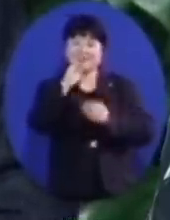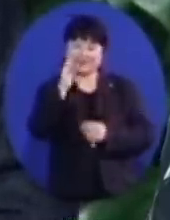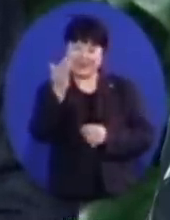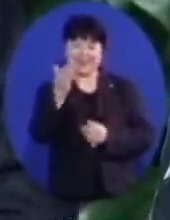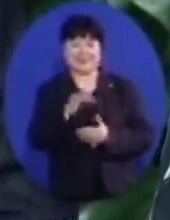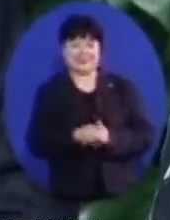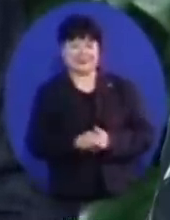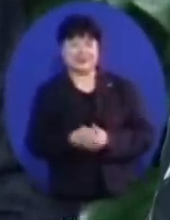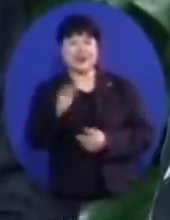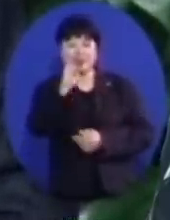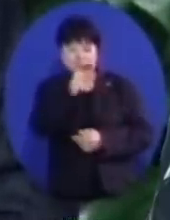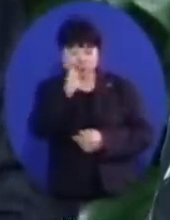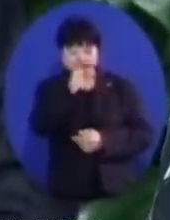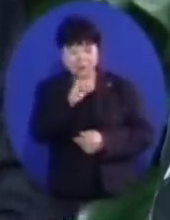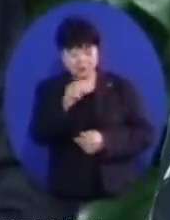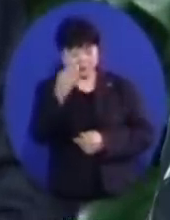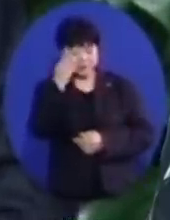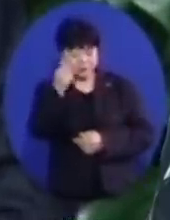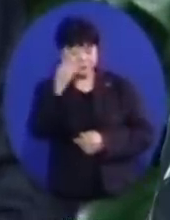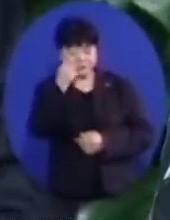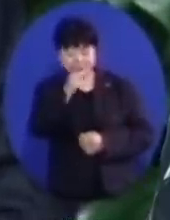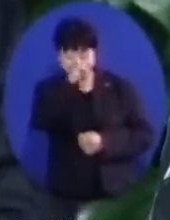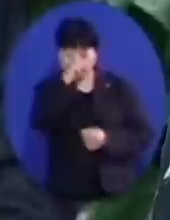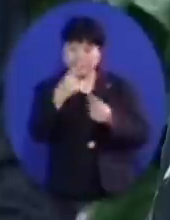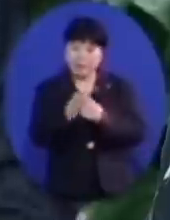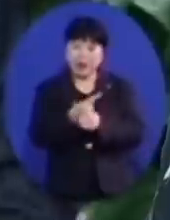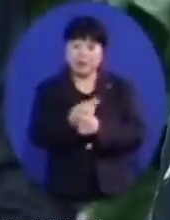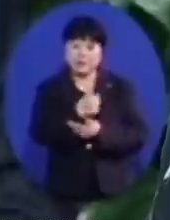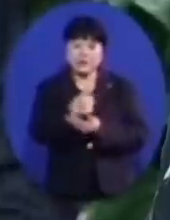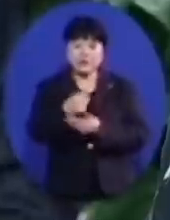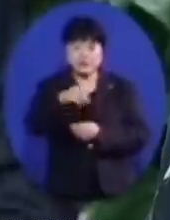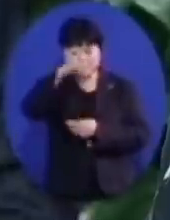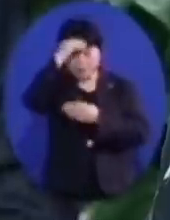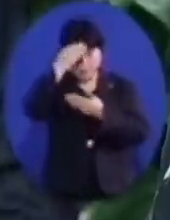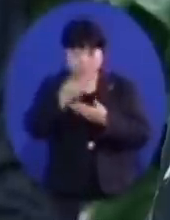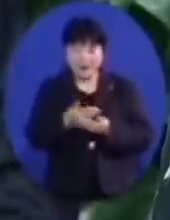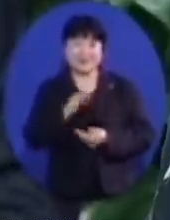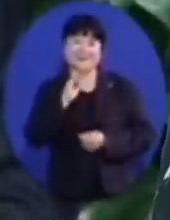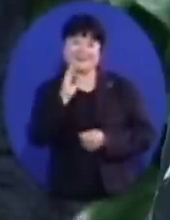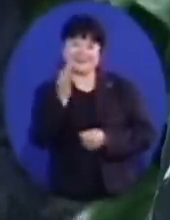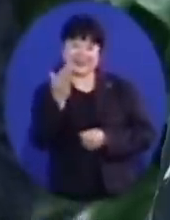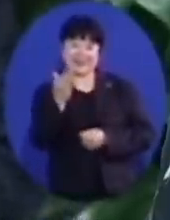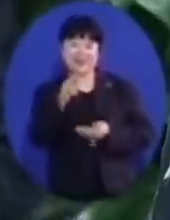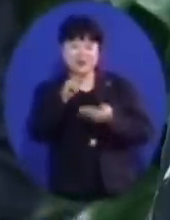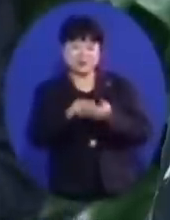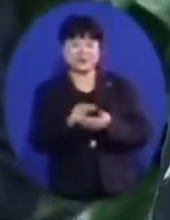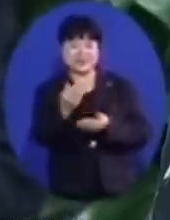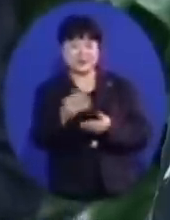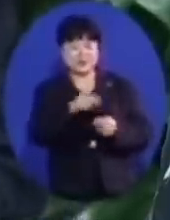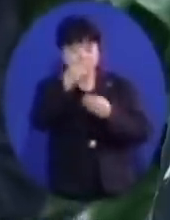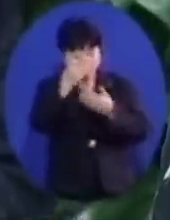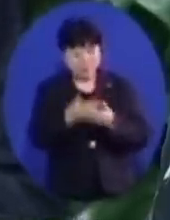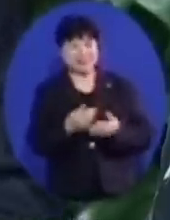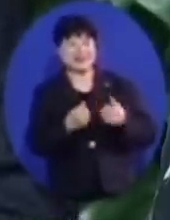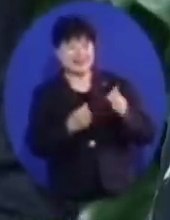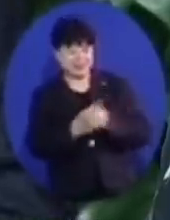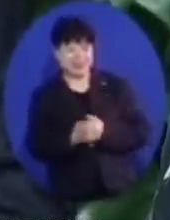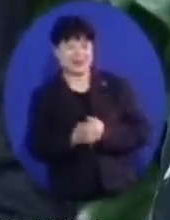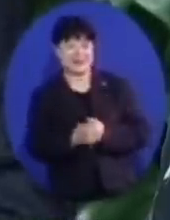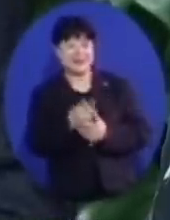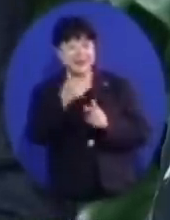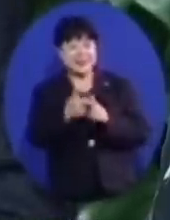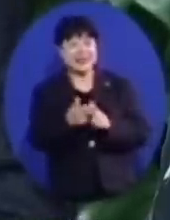자꾸 우리는 나아지는 것입니다 나중에는 주님의 모습을 점점 닮아가는 것입니다 문제는 이미 구원을 받아 놓았기 때문에 우리가